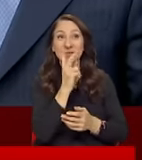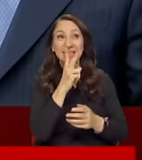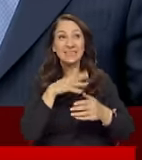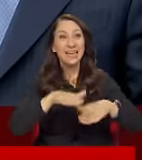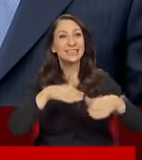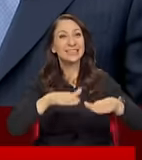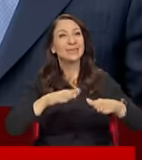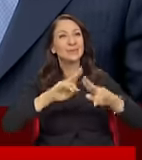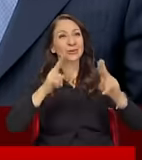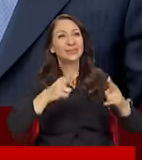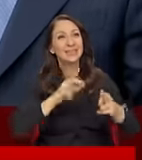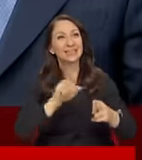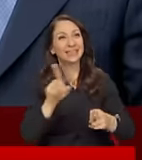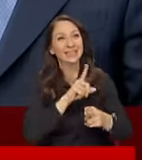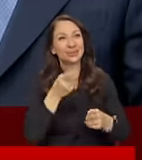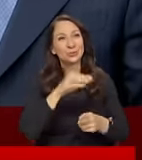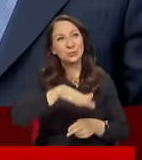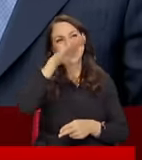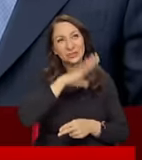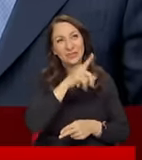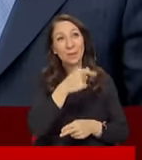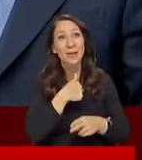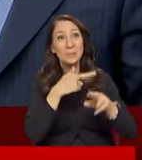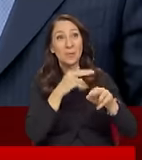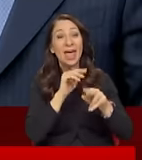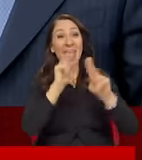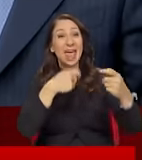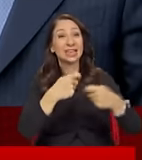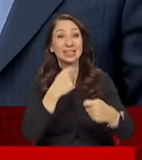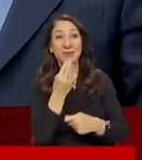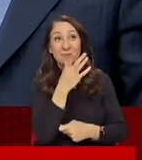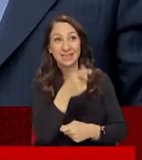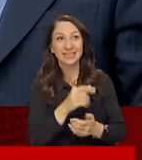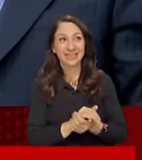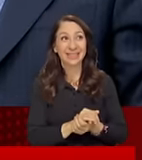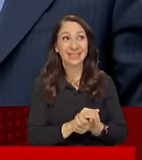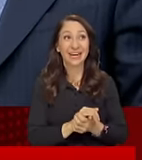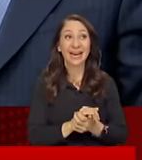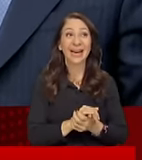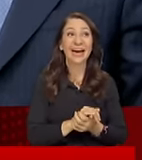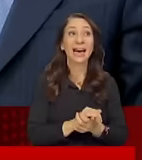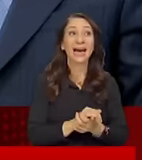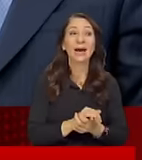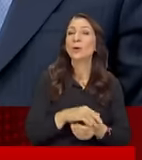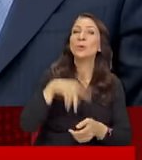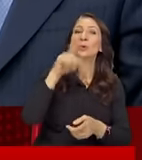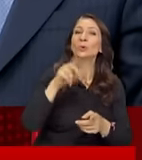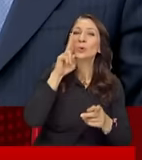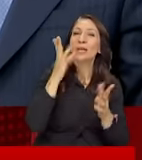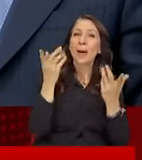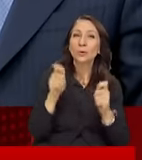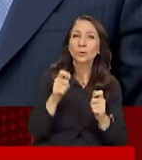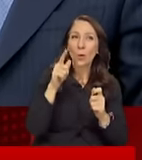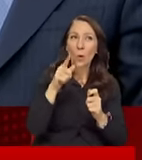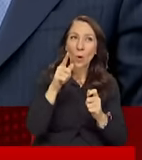tekstil dükkanıyla haşır neşir bir çocukluğu vardır. Benim kadar esnaflığı bilir yani. Evet. Aşağı değildir. Günün sonunda ne yapıyorsunuz? O